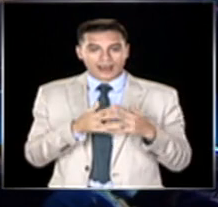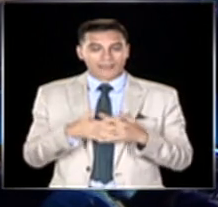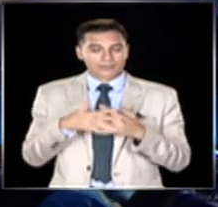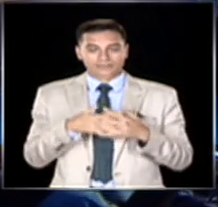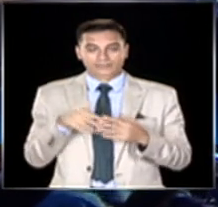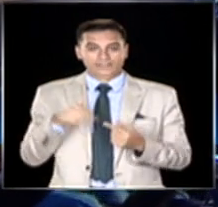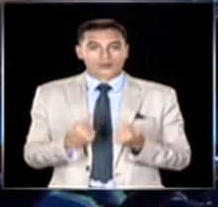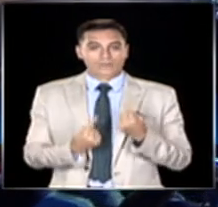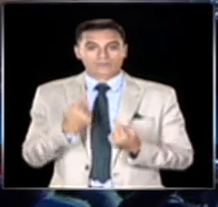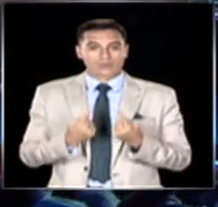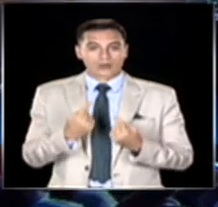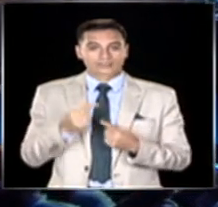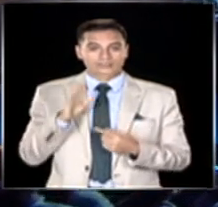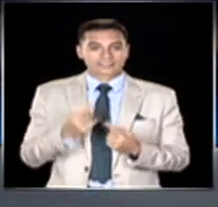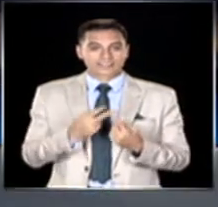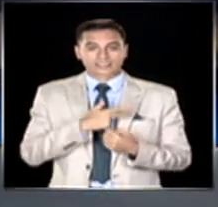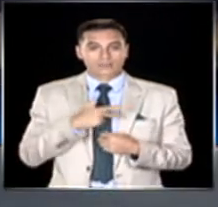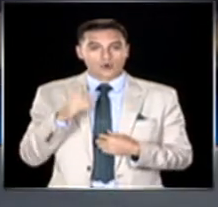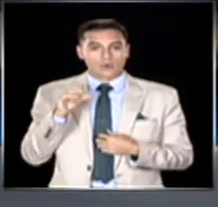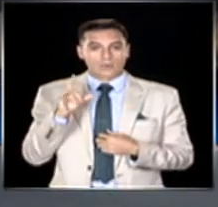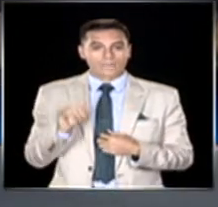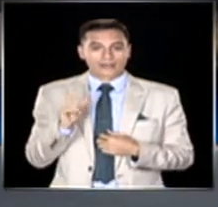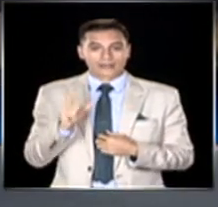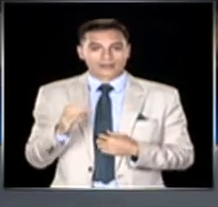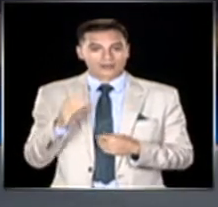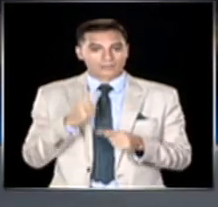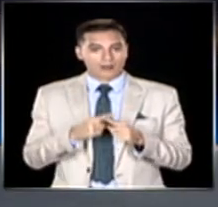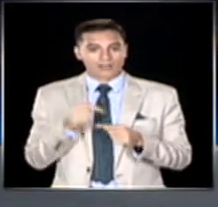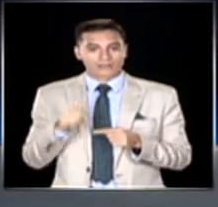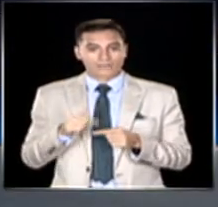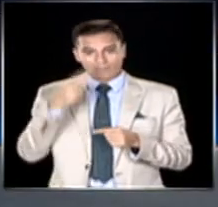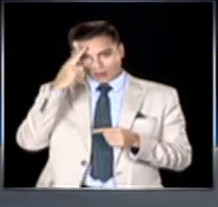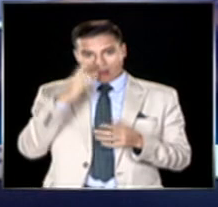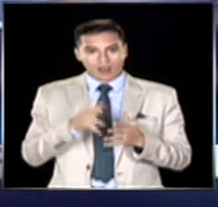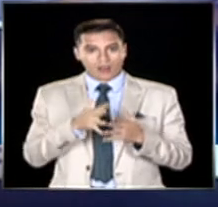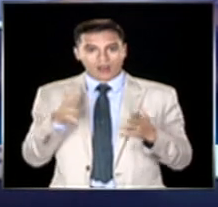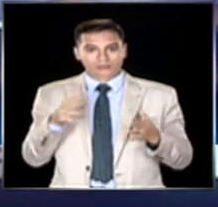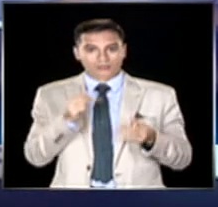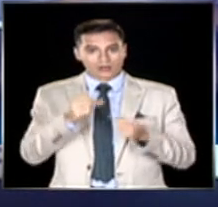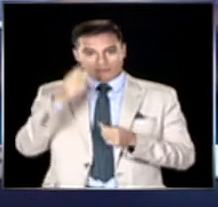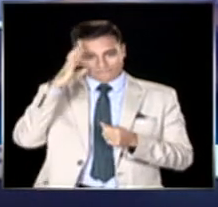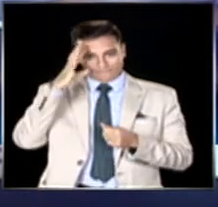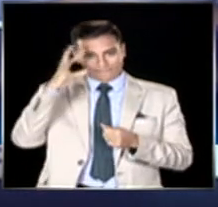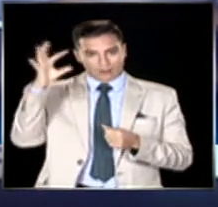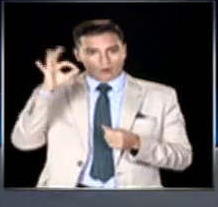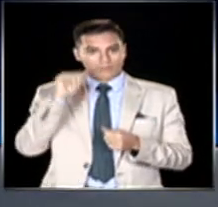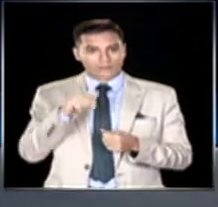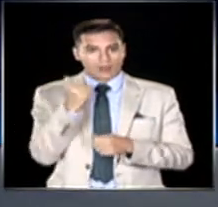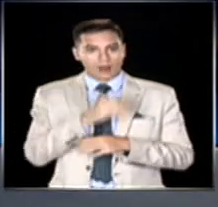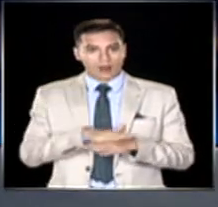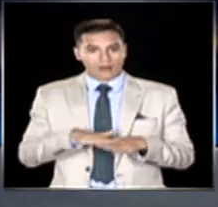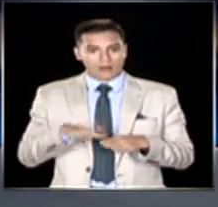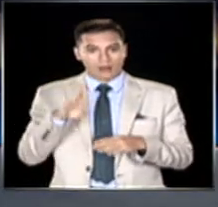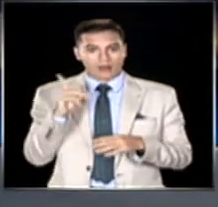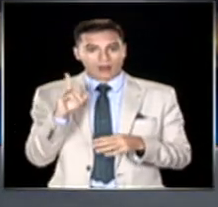تقع جزيرة روبن؟ محيط الهادي. غلط. ما هو أكثر العناصر شيوعاً في القشرة الأرضية؟